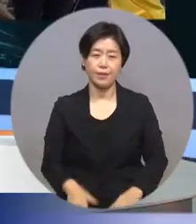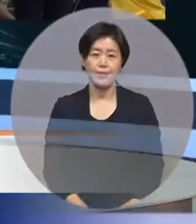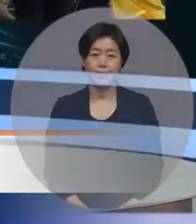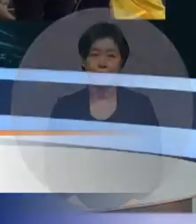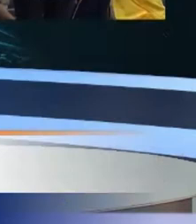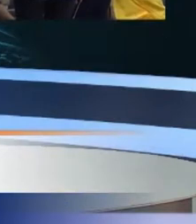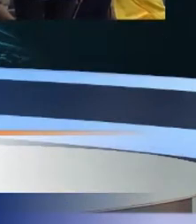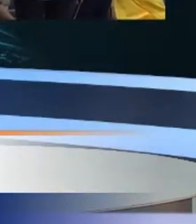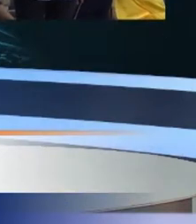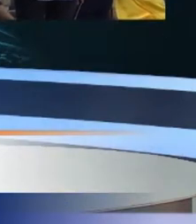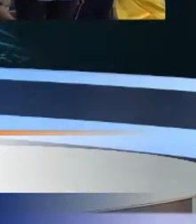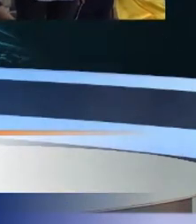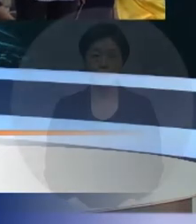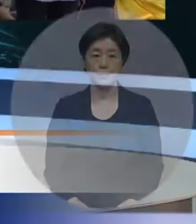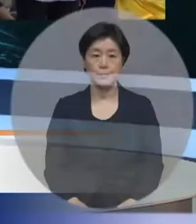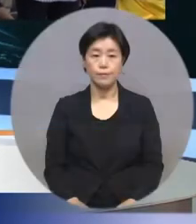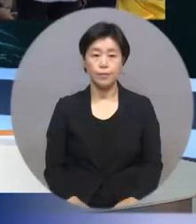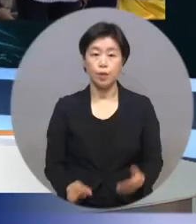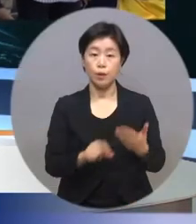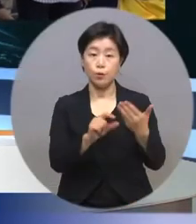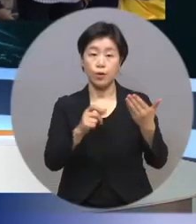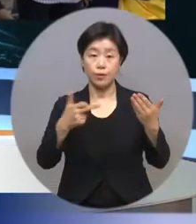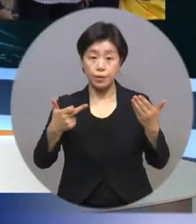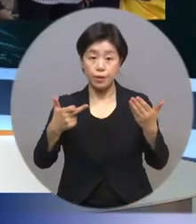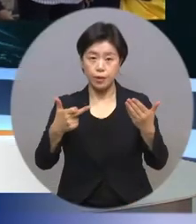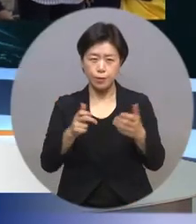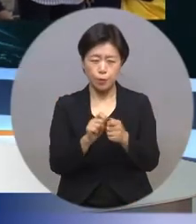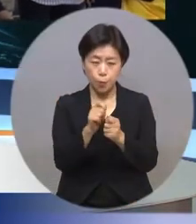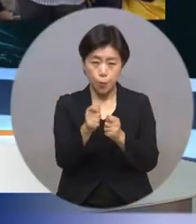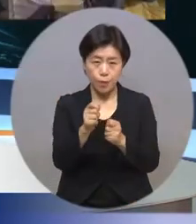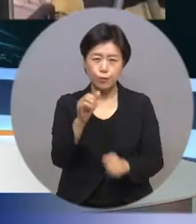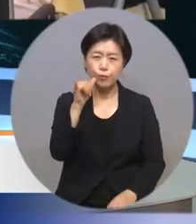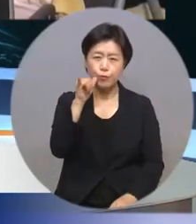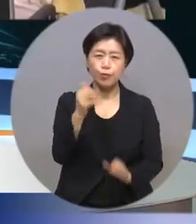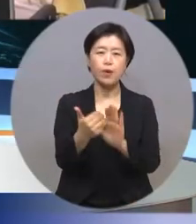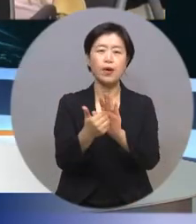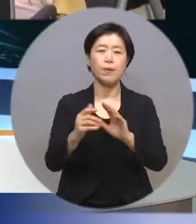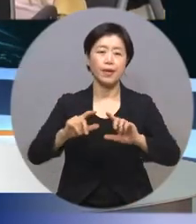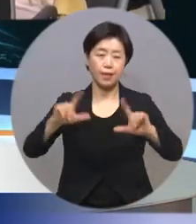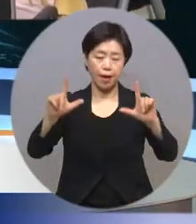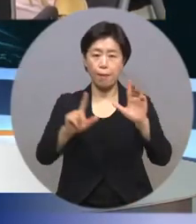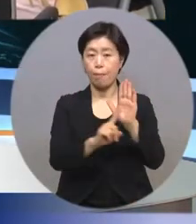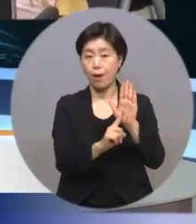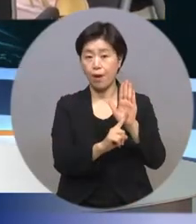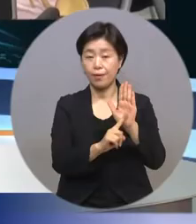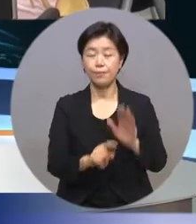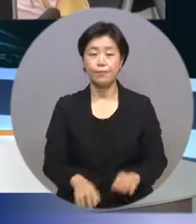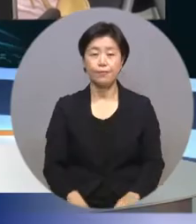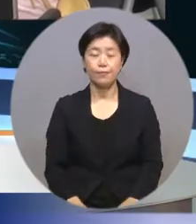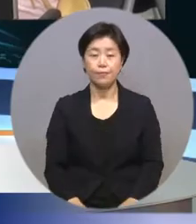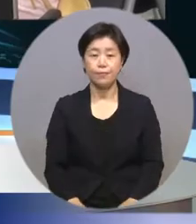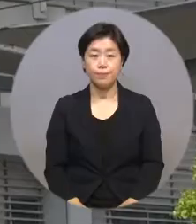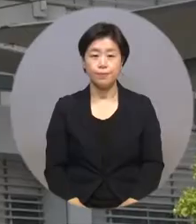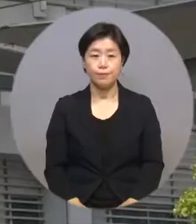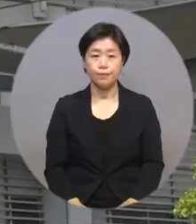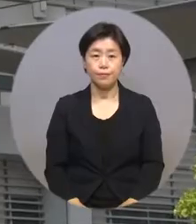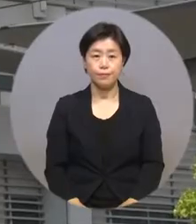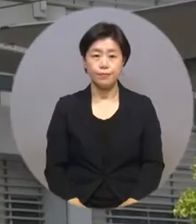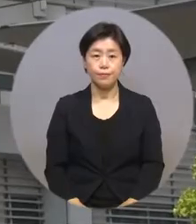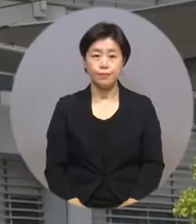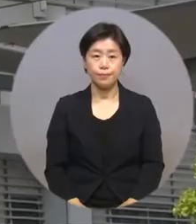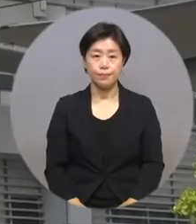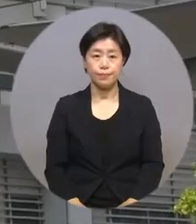9월 17일 도박 중독 예방의 날을 맞아 캠페인이 실시됐습니다. 정우선 기자가 보도합니다.